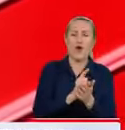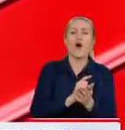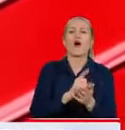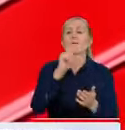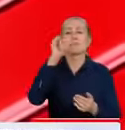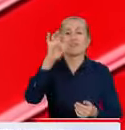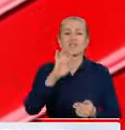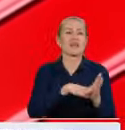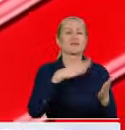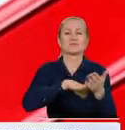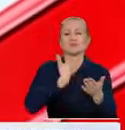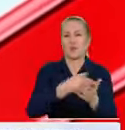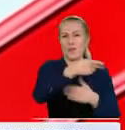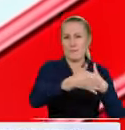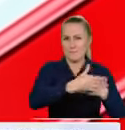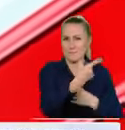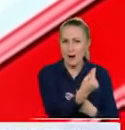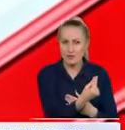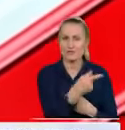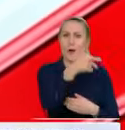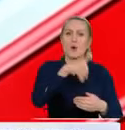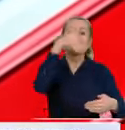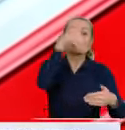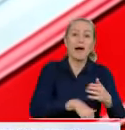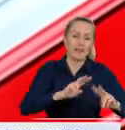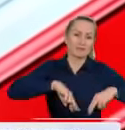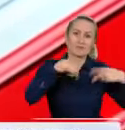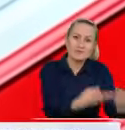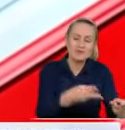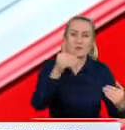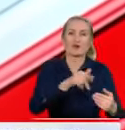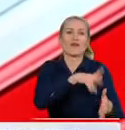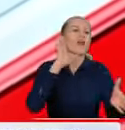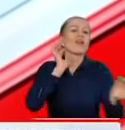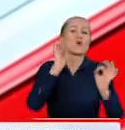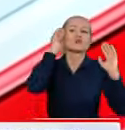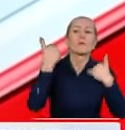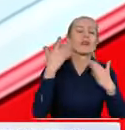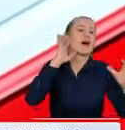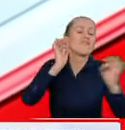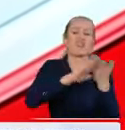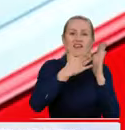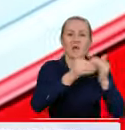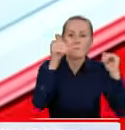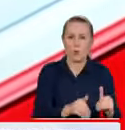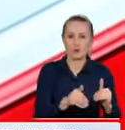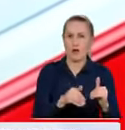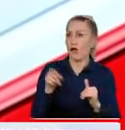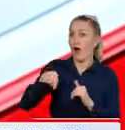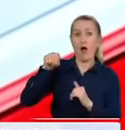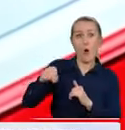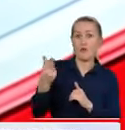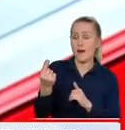Wspólne małżeństwo. Mogą spadek sobie przekazywać, mogą dowiadywać się informacji w szpitalu nawzajem. A oni